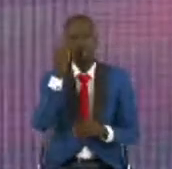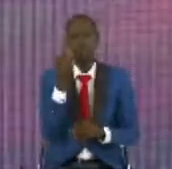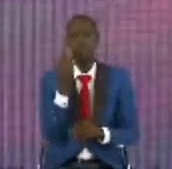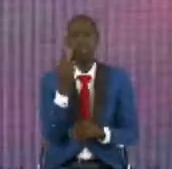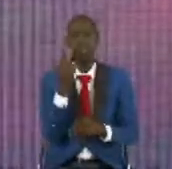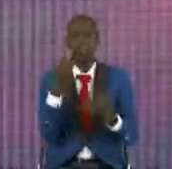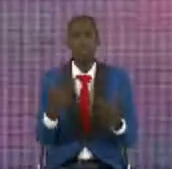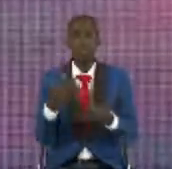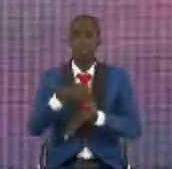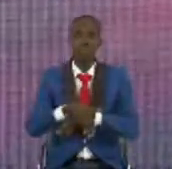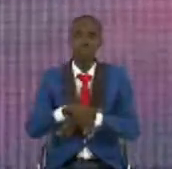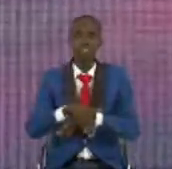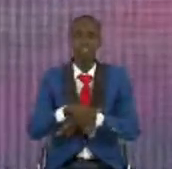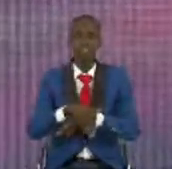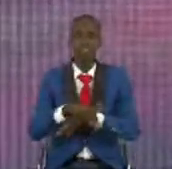ce soir,